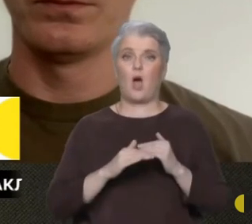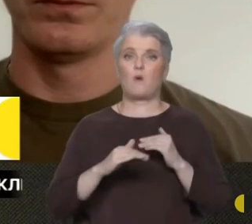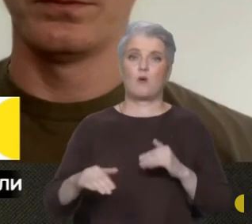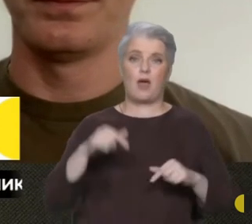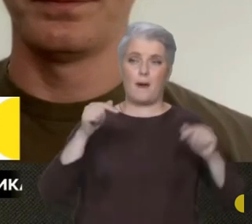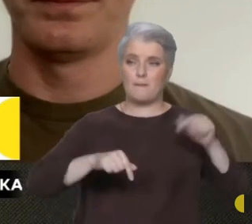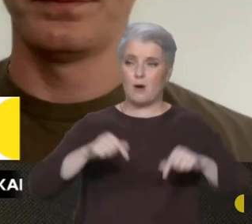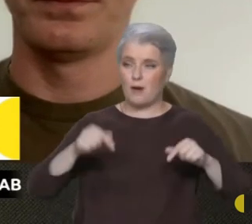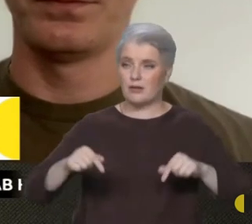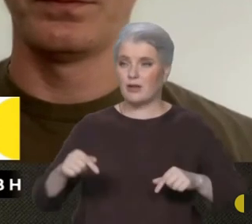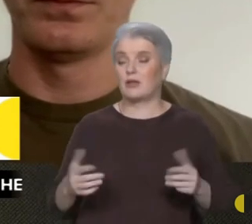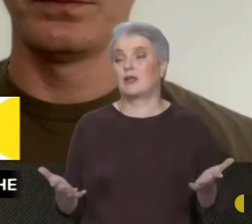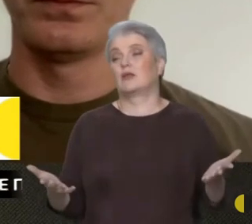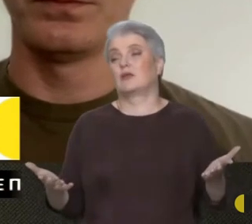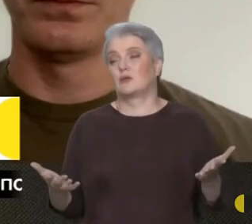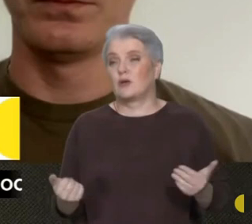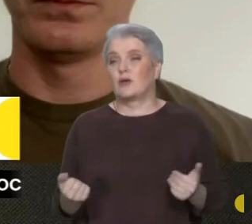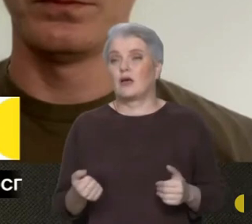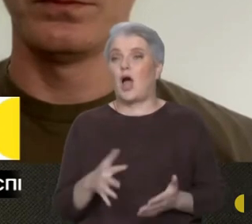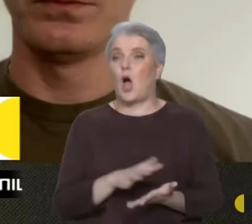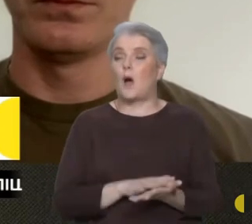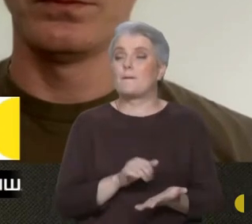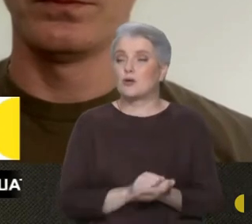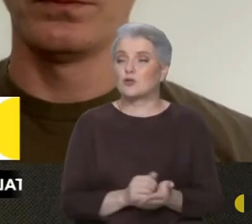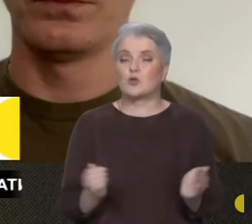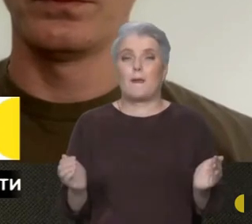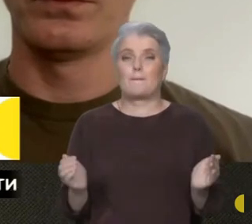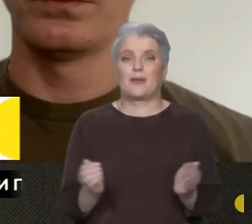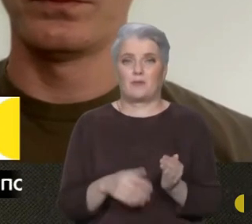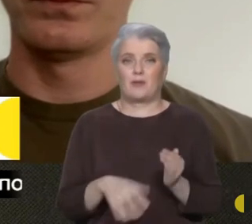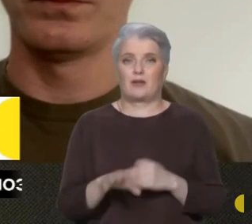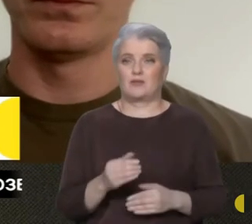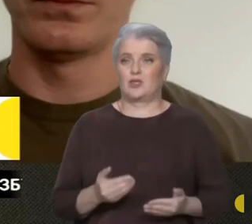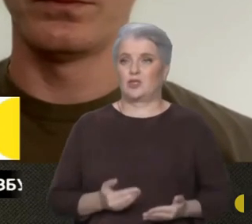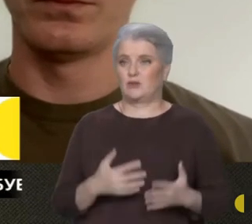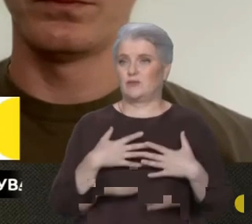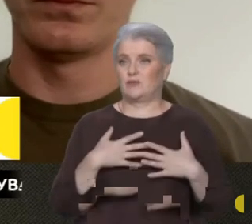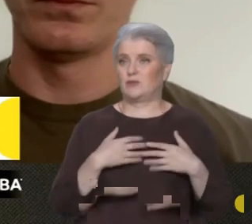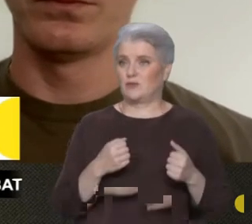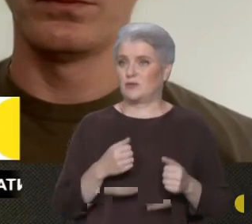попадали. Ну, але пошкодження мінімальні, всі живі, здорові.